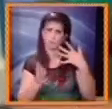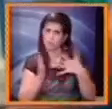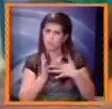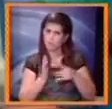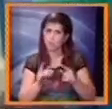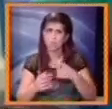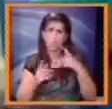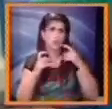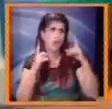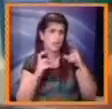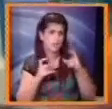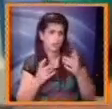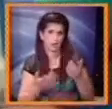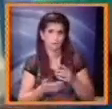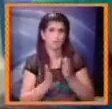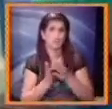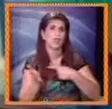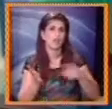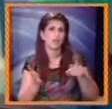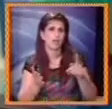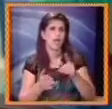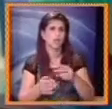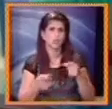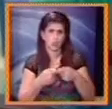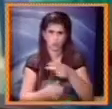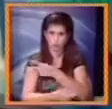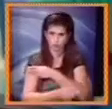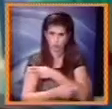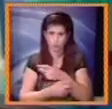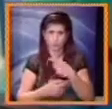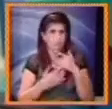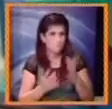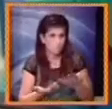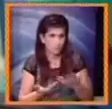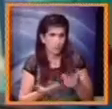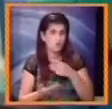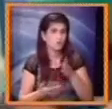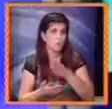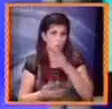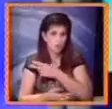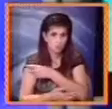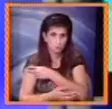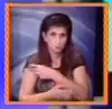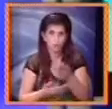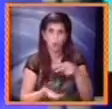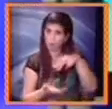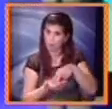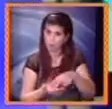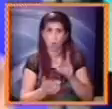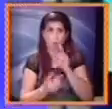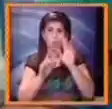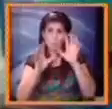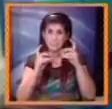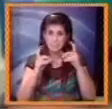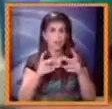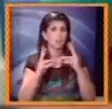שקורים פה, אנחנו באנו לדווח, אומר תלכו מפה אתם השטפים של המשטרה. אמרתי לו, אתה יודע מה, אם יש לך בעיה עם המשטרה, בוא תעמוד מול המצלמה,